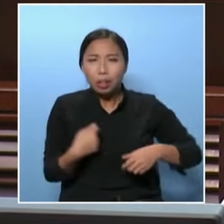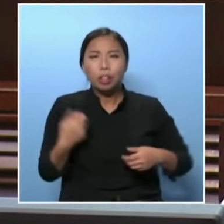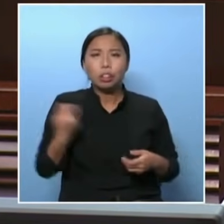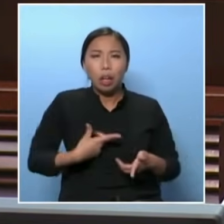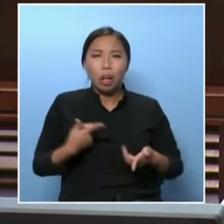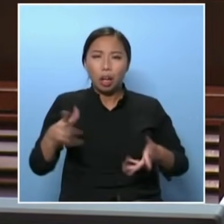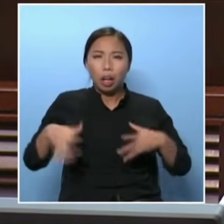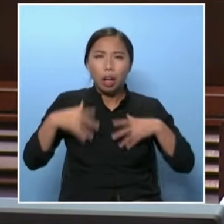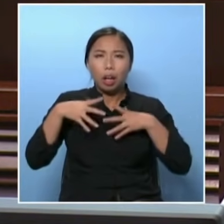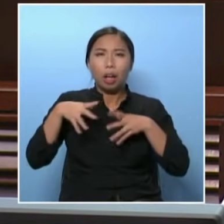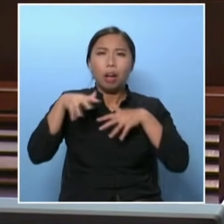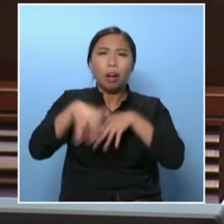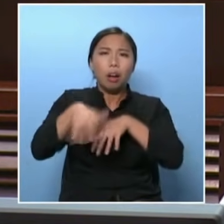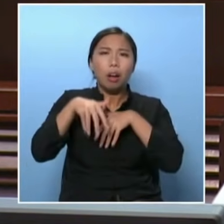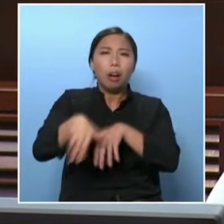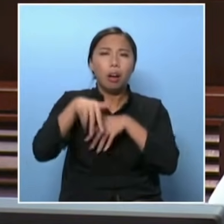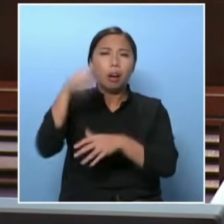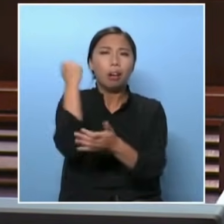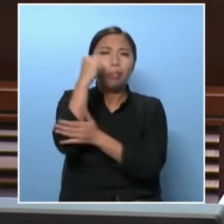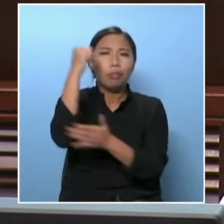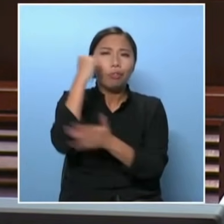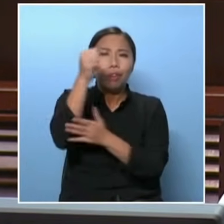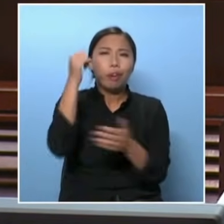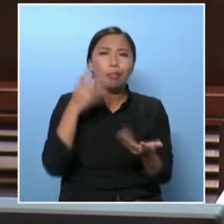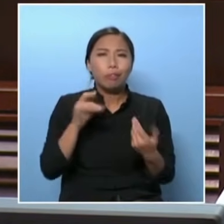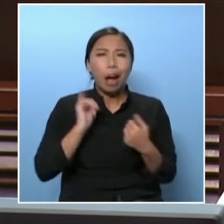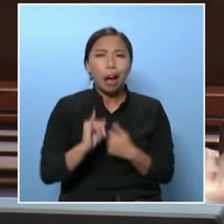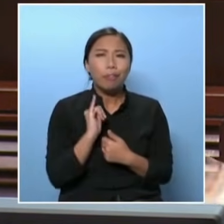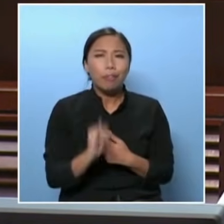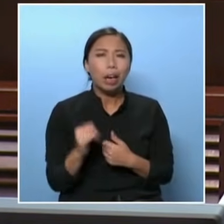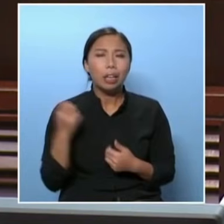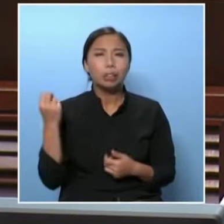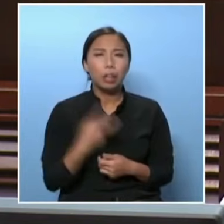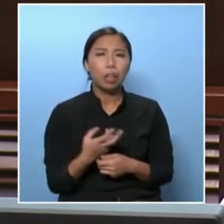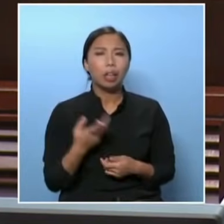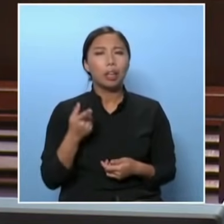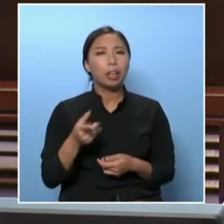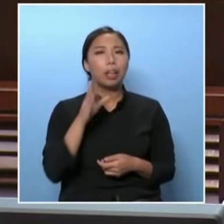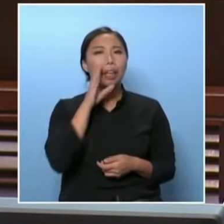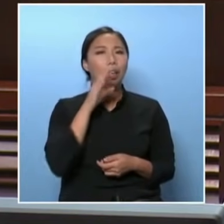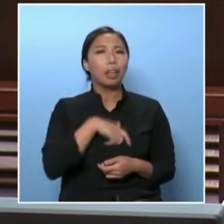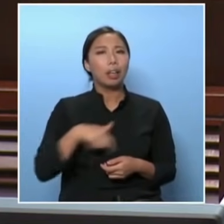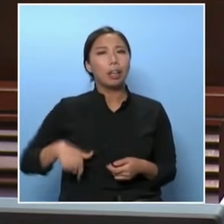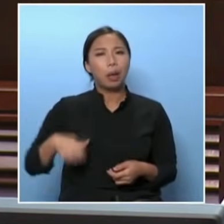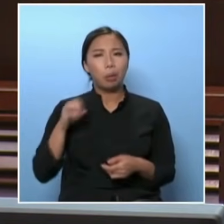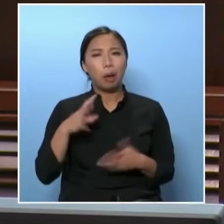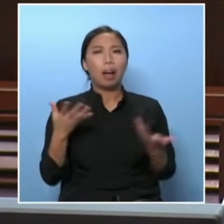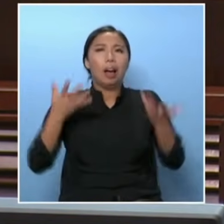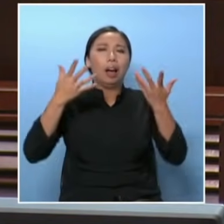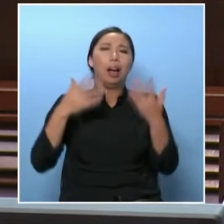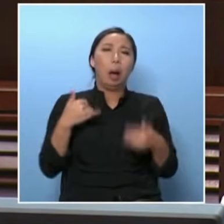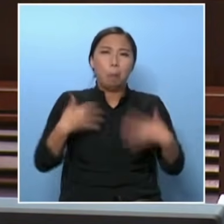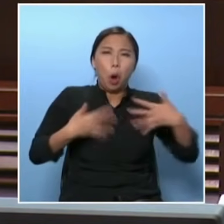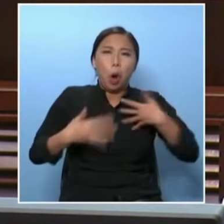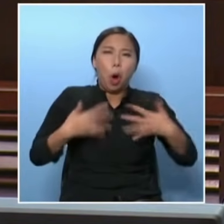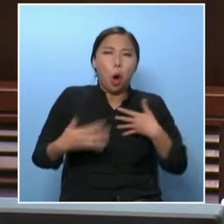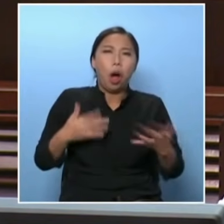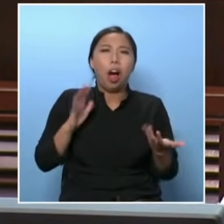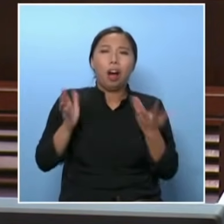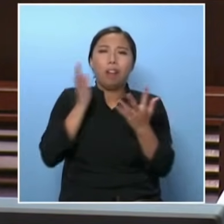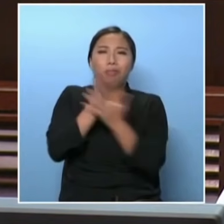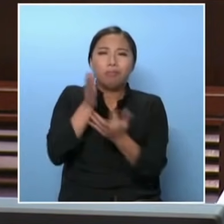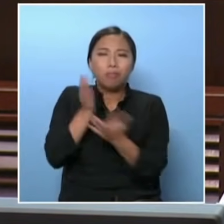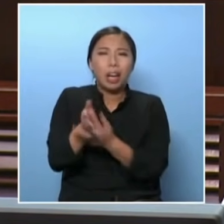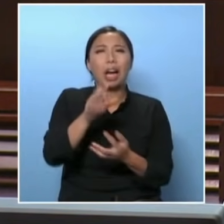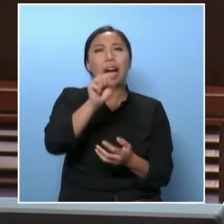示威，甚至是 無能力。鄭議員就話佢哋忙得滯啦，可能政府你哋俾太多，一陣又